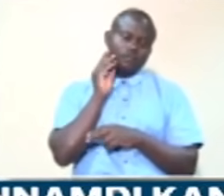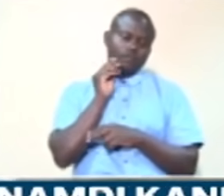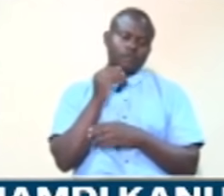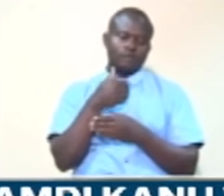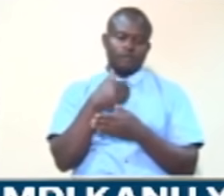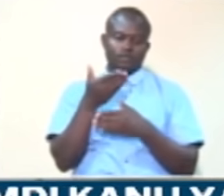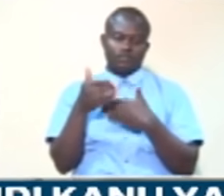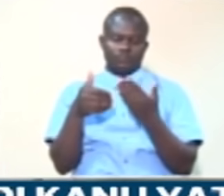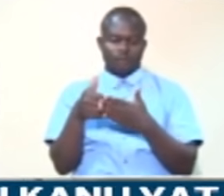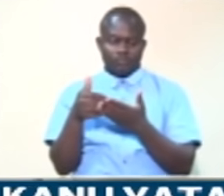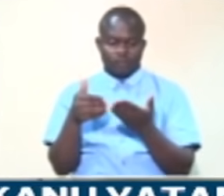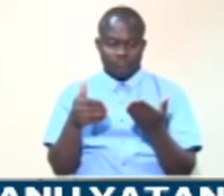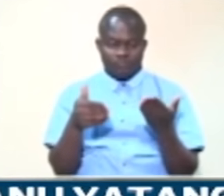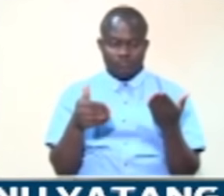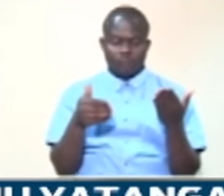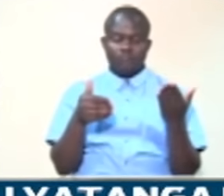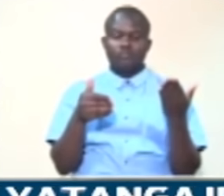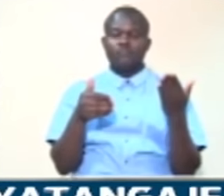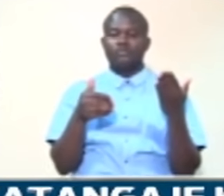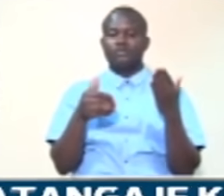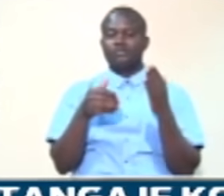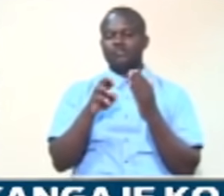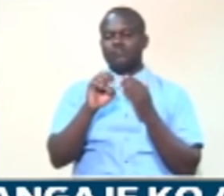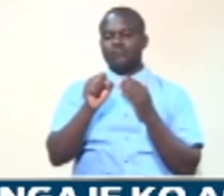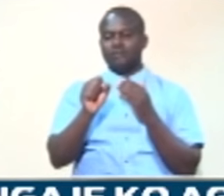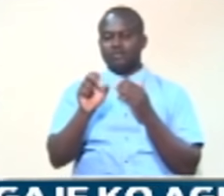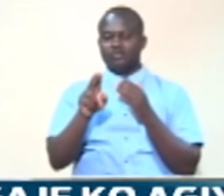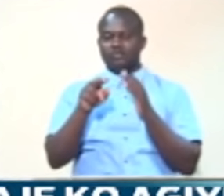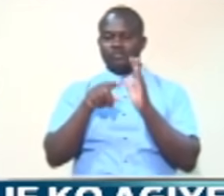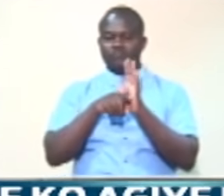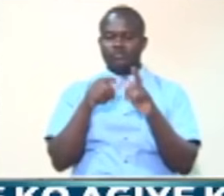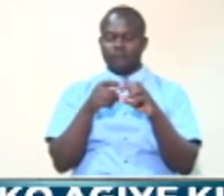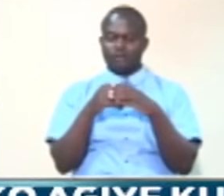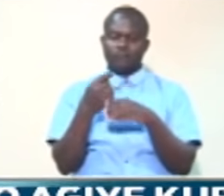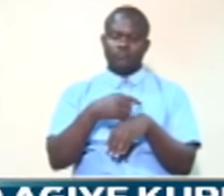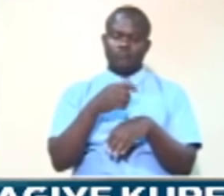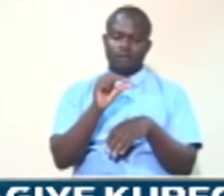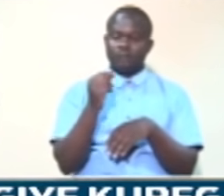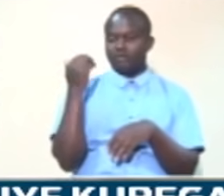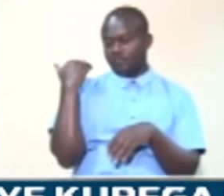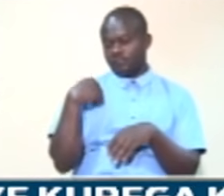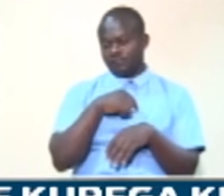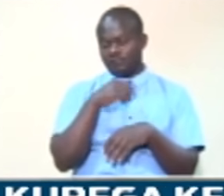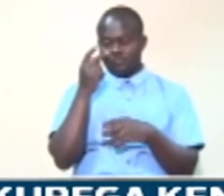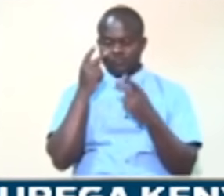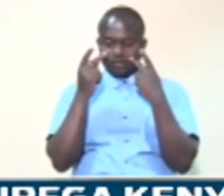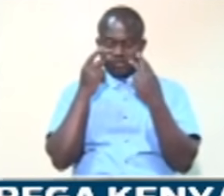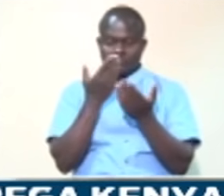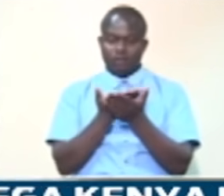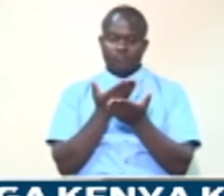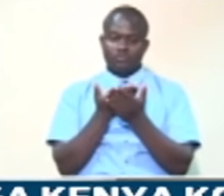abafite ubwoko bw'amaraso ya O resist negative ariko mu byukuri mu minsi mike ishize twagiye tubona n'ubusabe